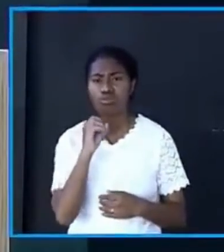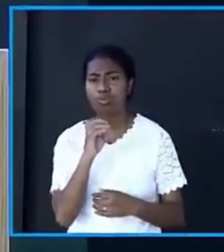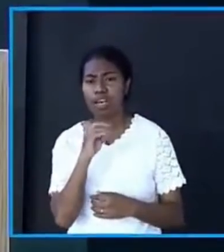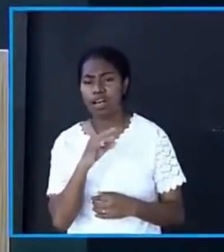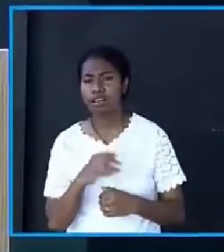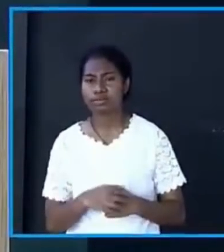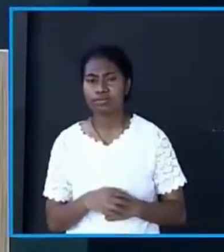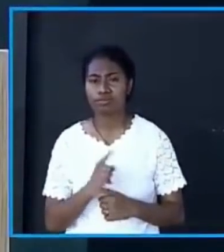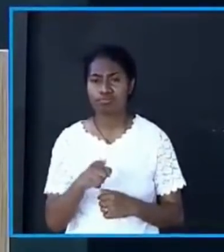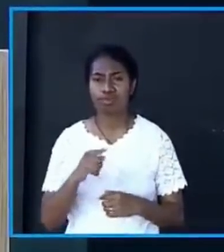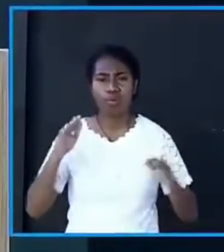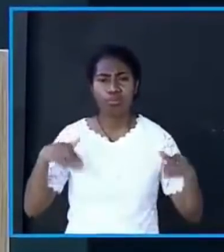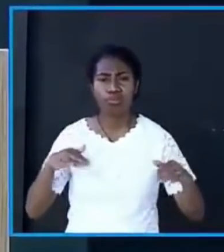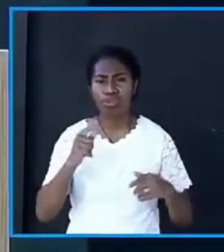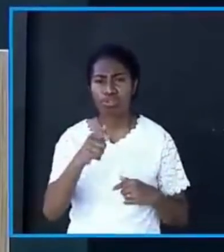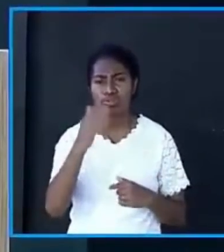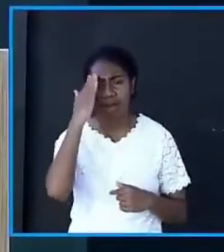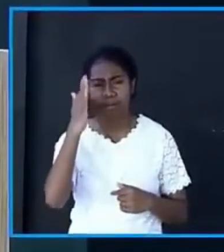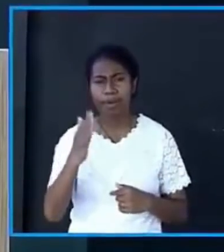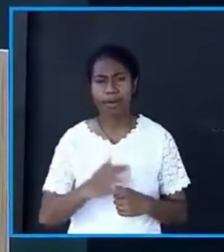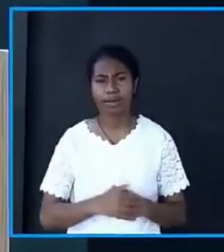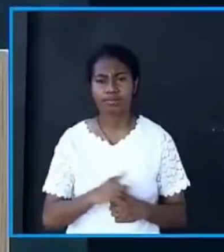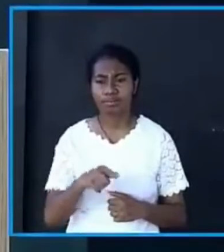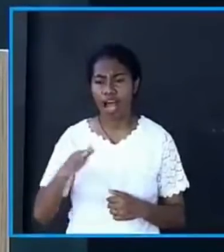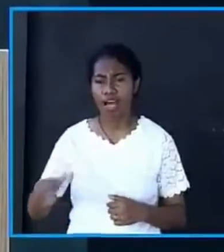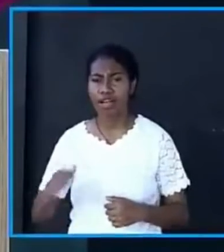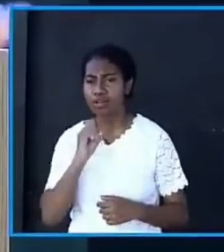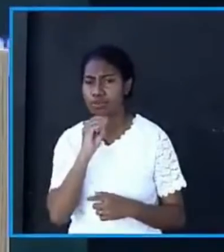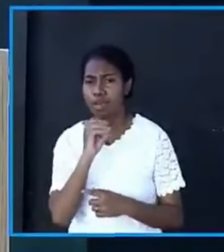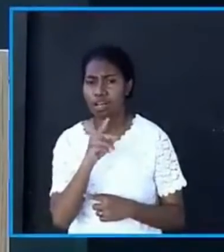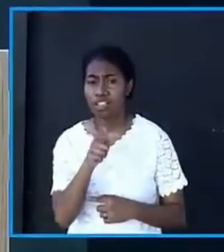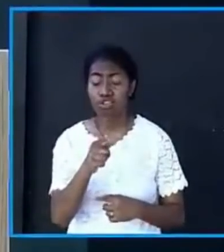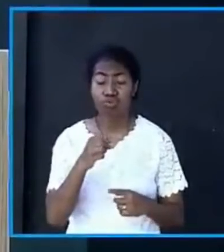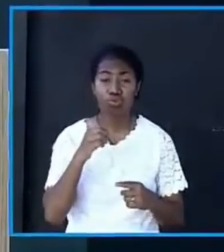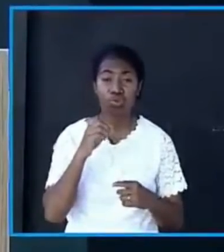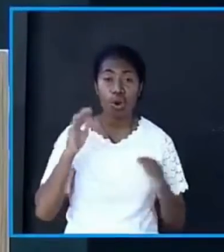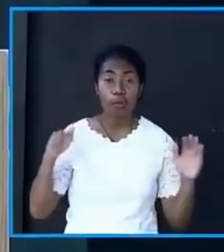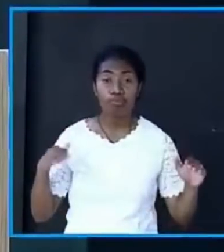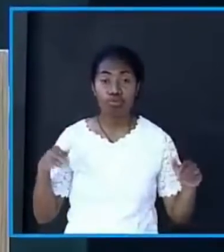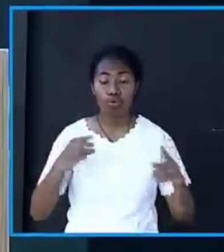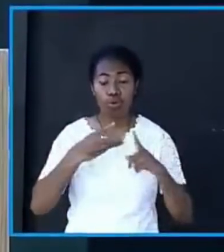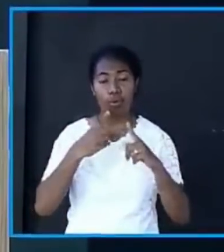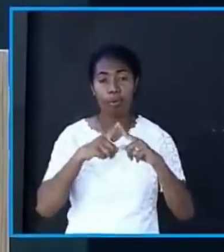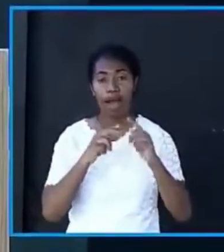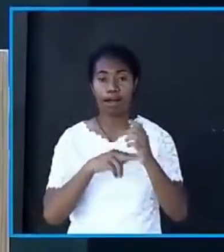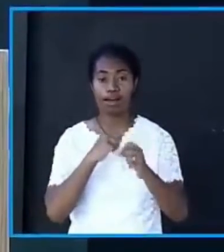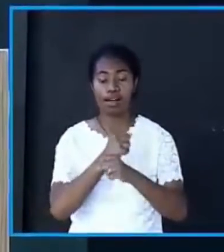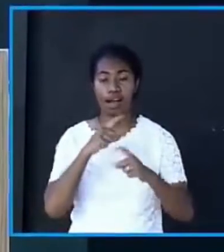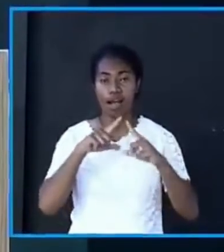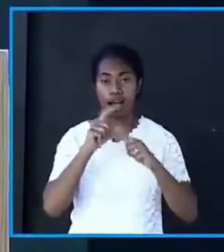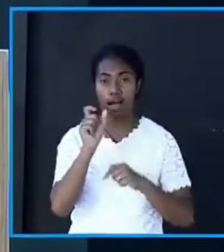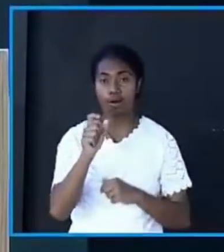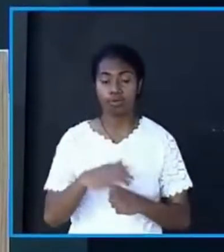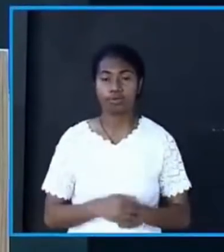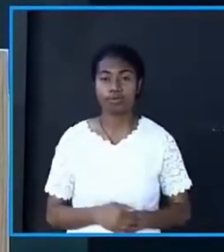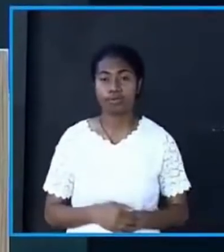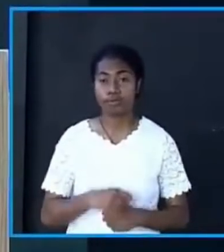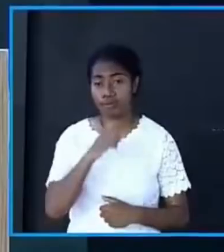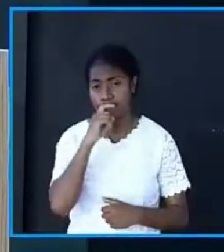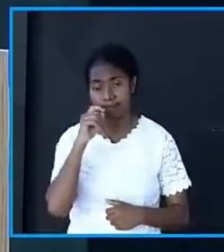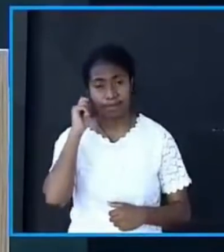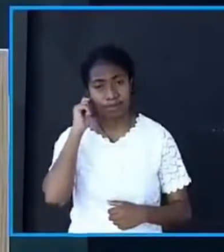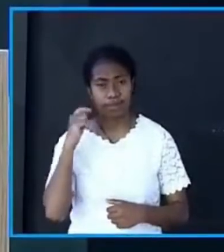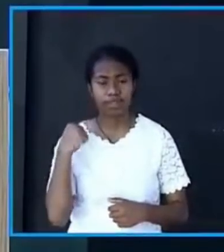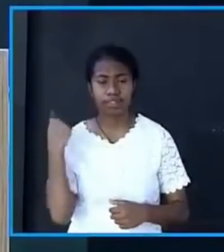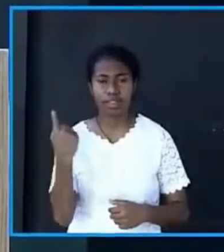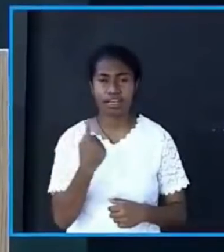itu burung itu apa anda itu bilang itu burung bangau beberapa menit kemudian si